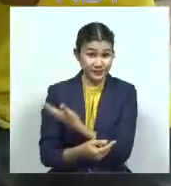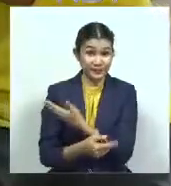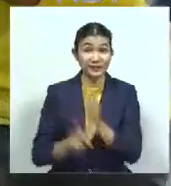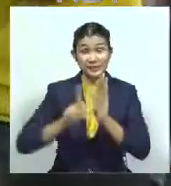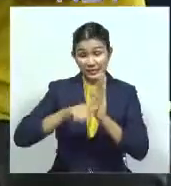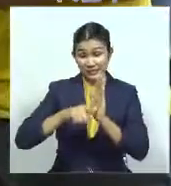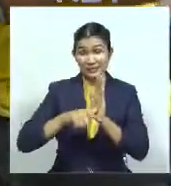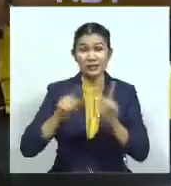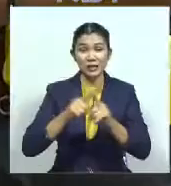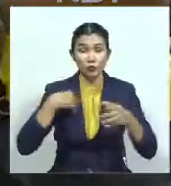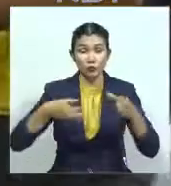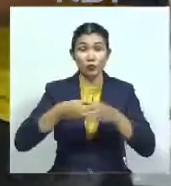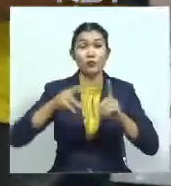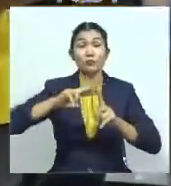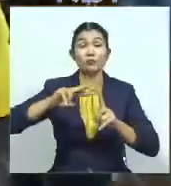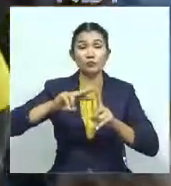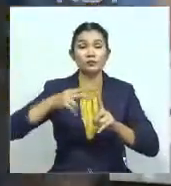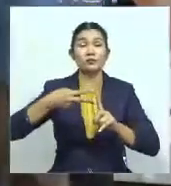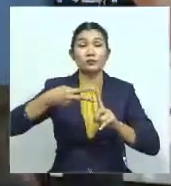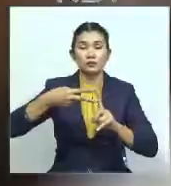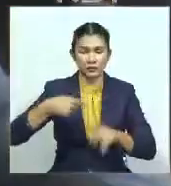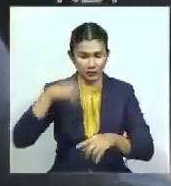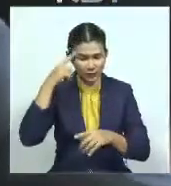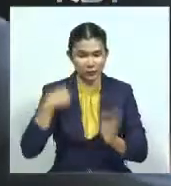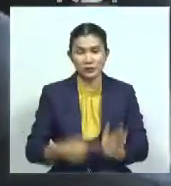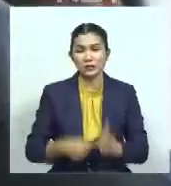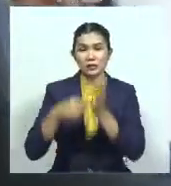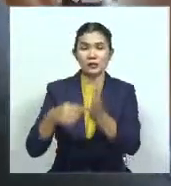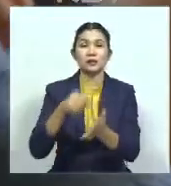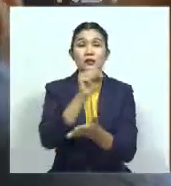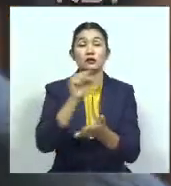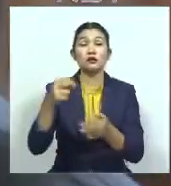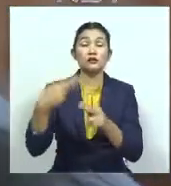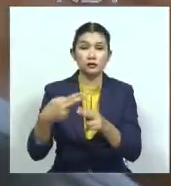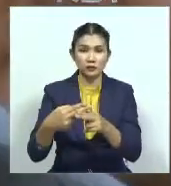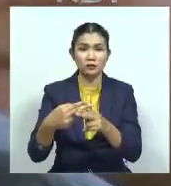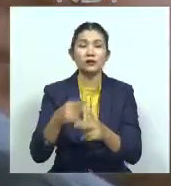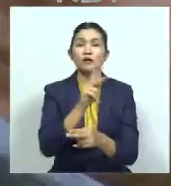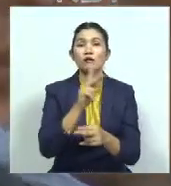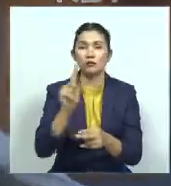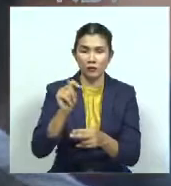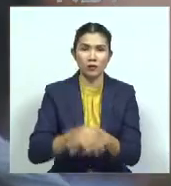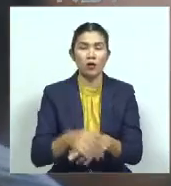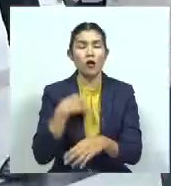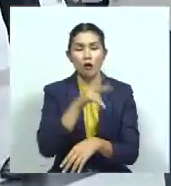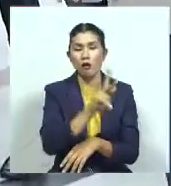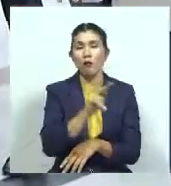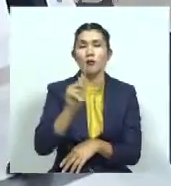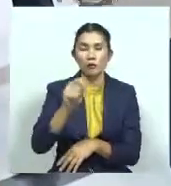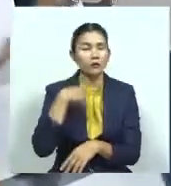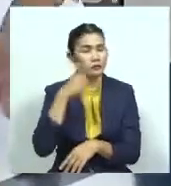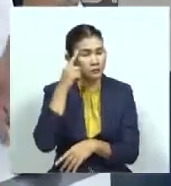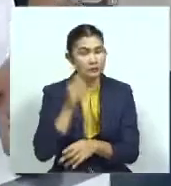ขาธิการพรรคอนาคตใหม่ยื่นหนังสือการคำนวณส.ส.บัญชีรายชื่อให้กกต.โดยยืนยันว่ากกต.สามารถใช้มาตร